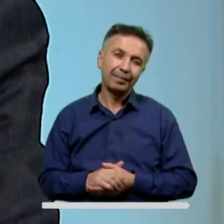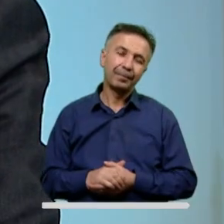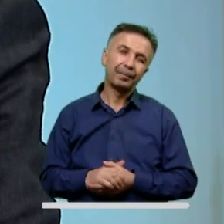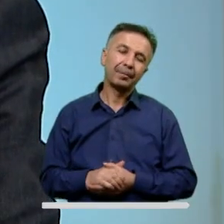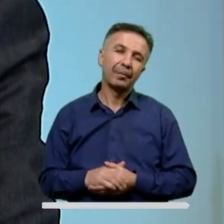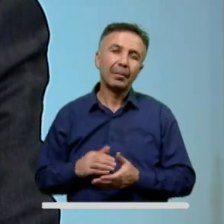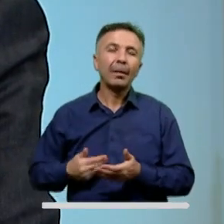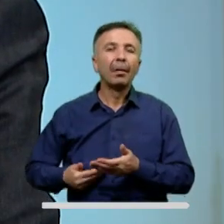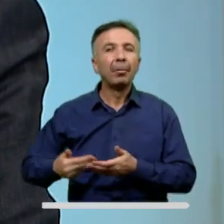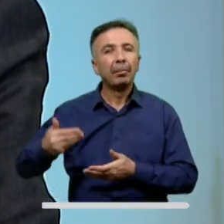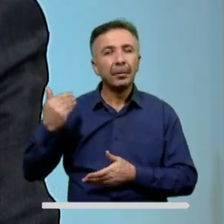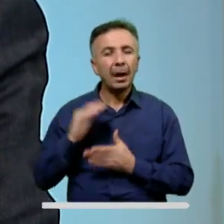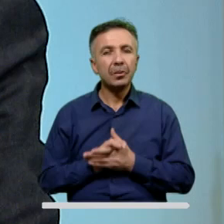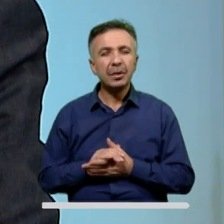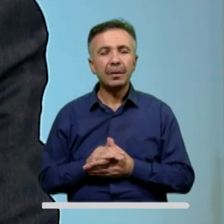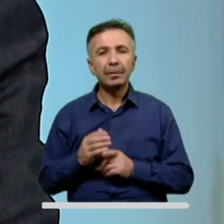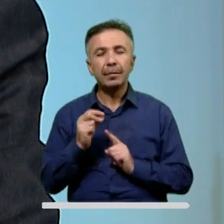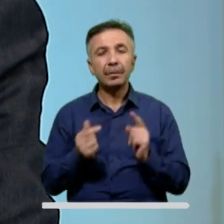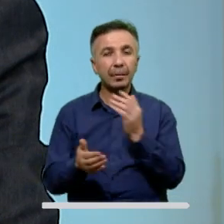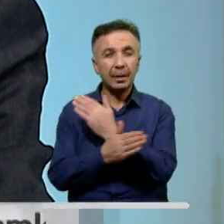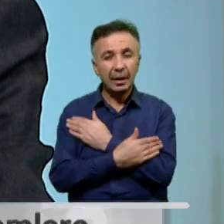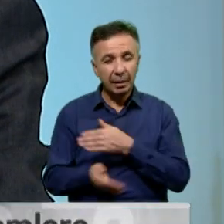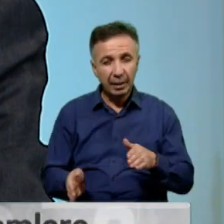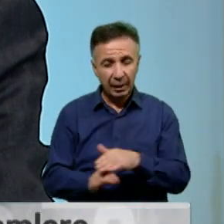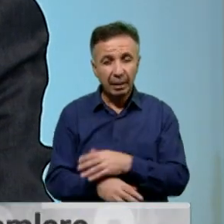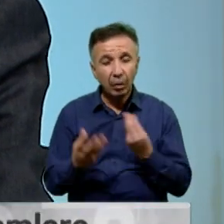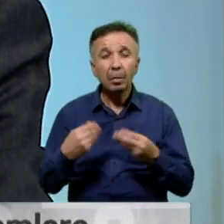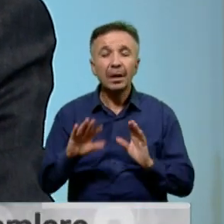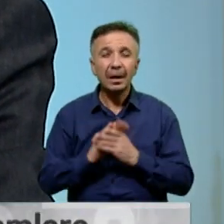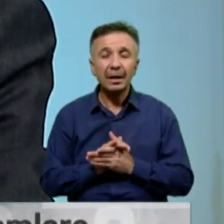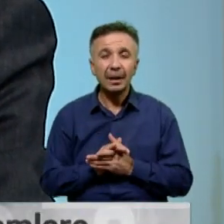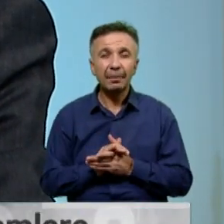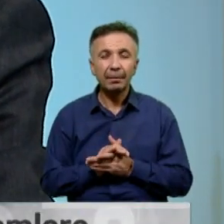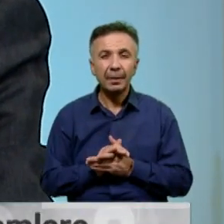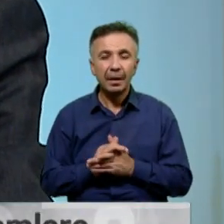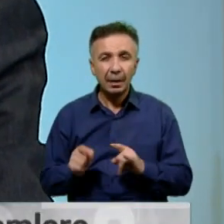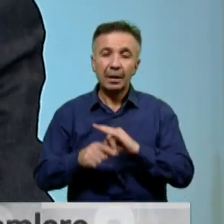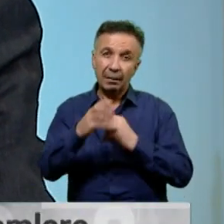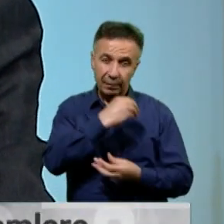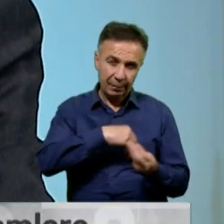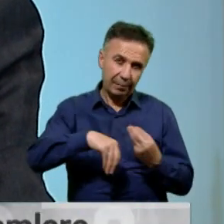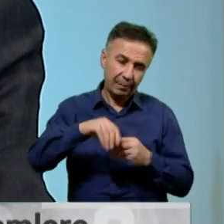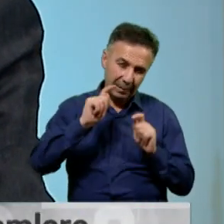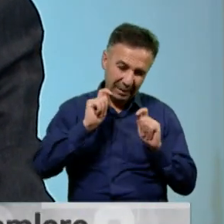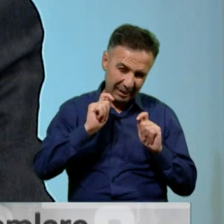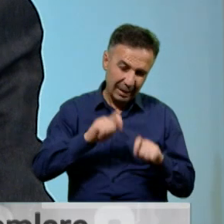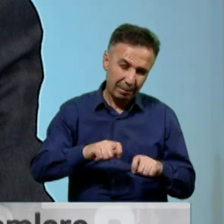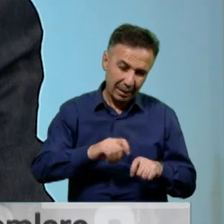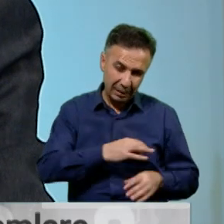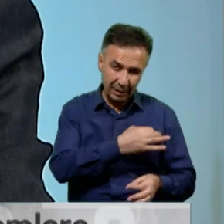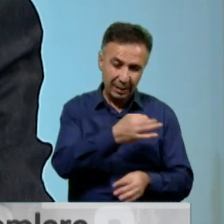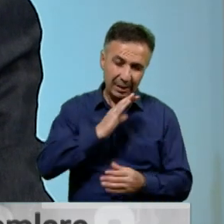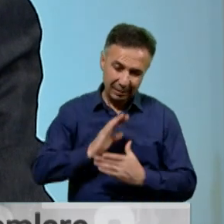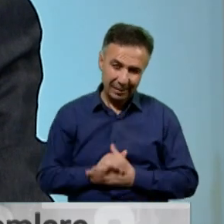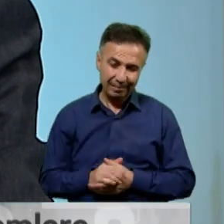önce ihramlı olmadığı halde ihram elbisesi giyip tavaf, metaf alanında gezen, orada